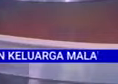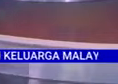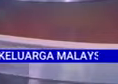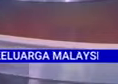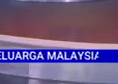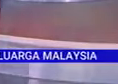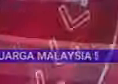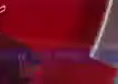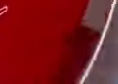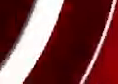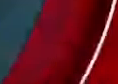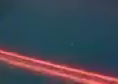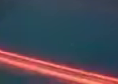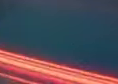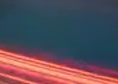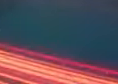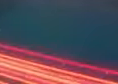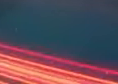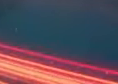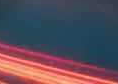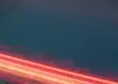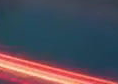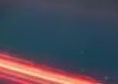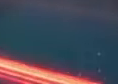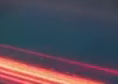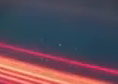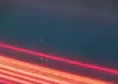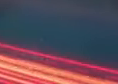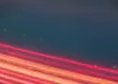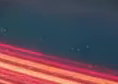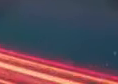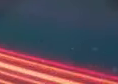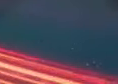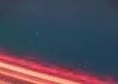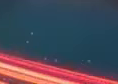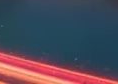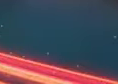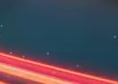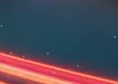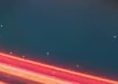kami Ya ampun Hai